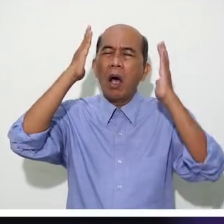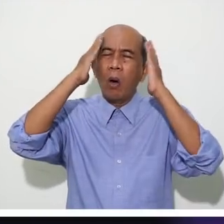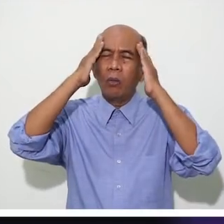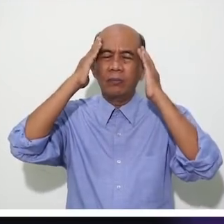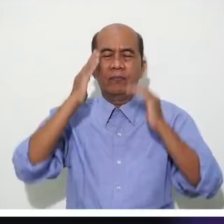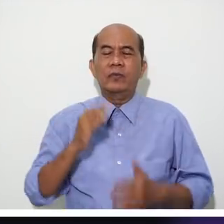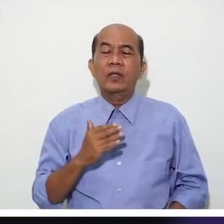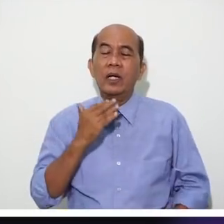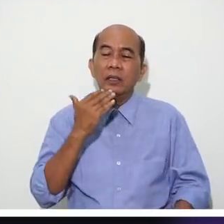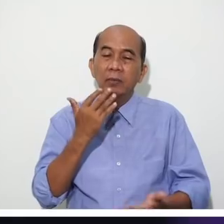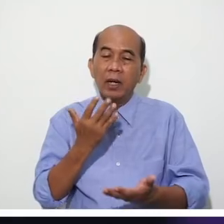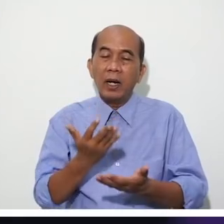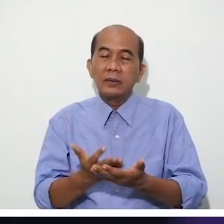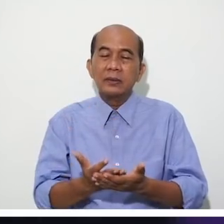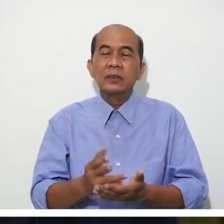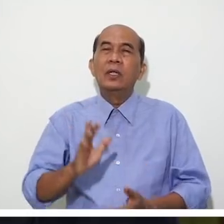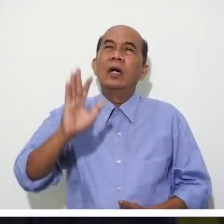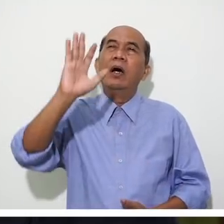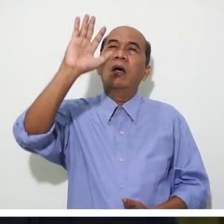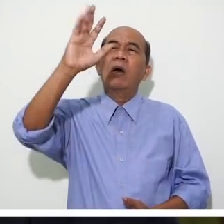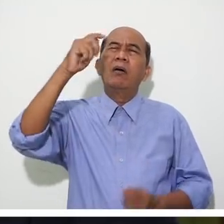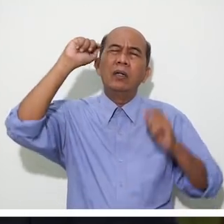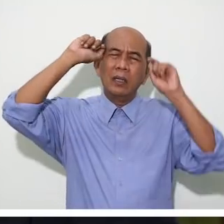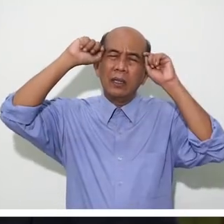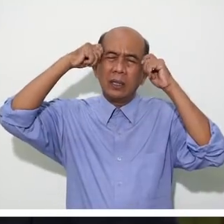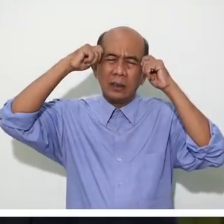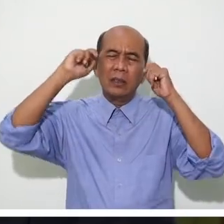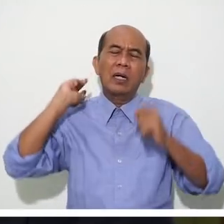Terima kasih Engkau telah mengingatkan kami